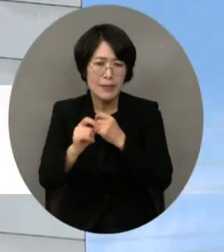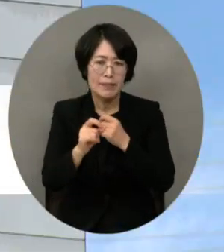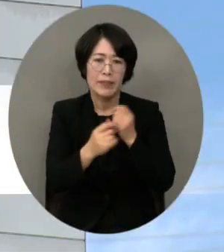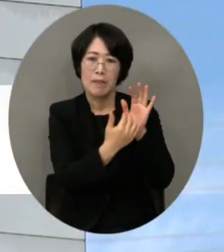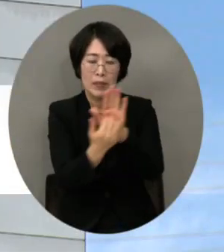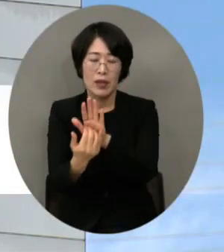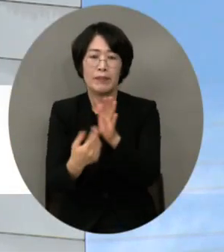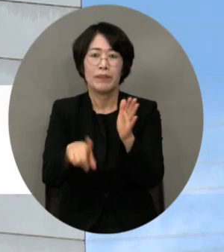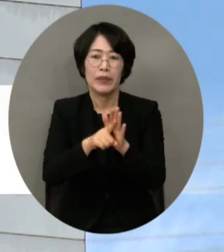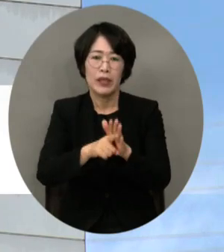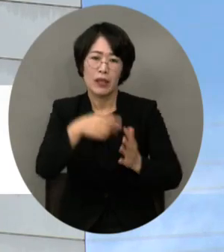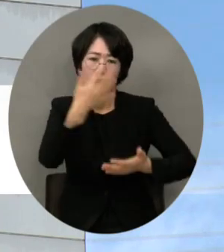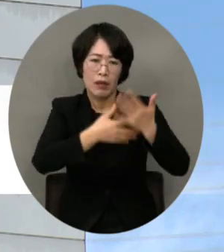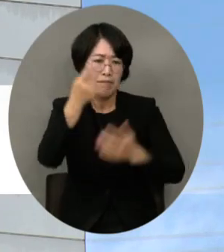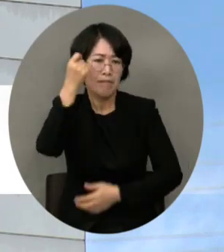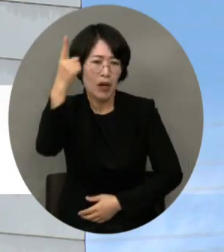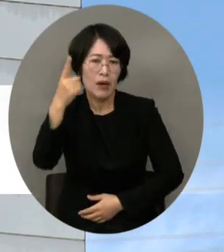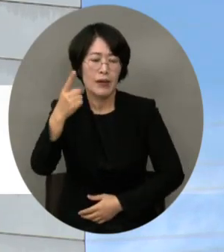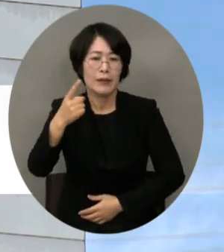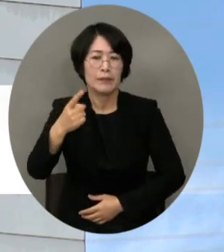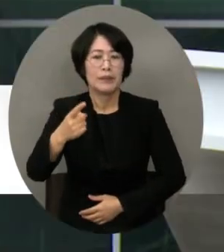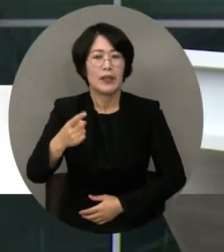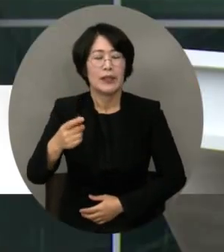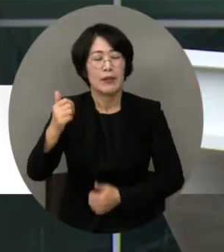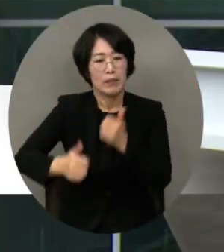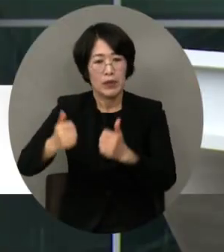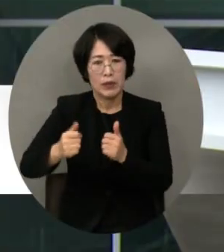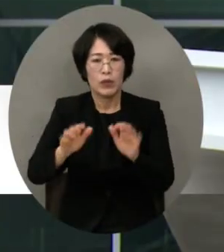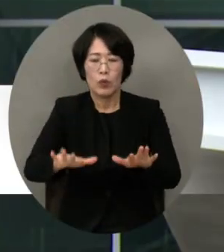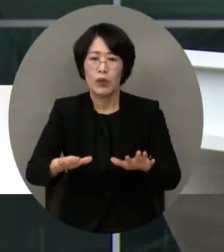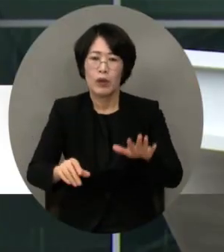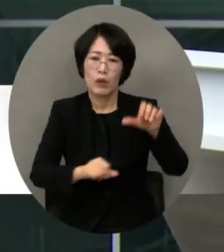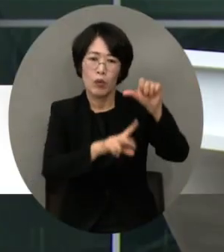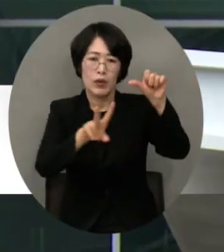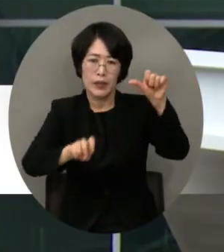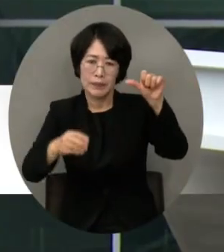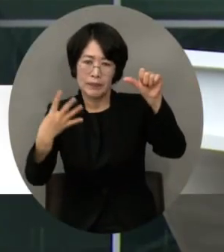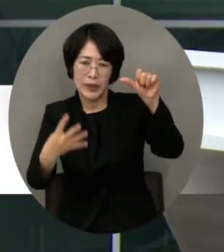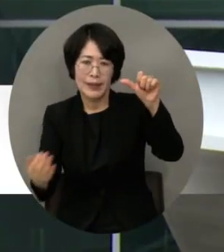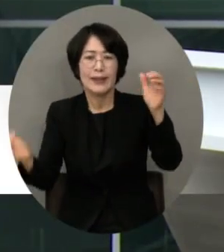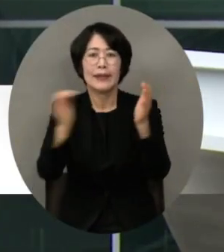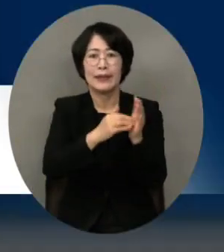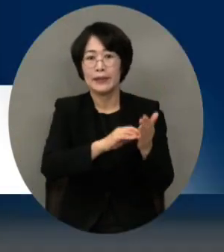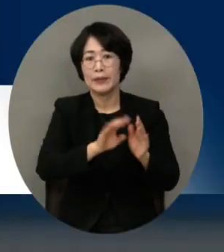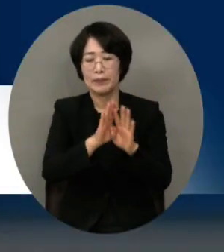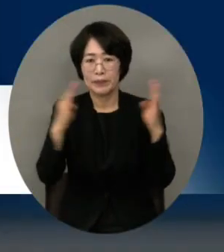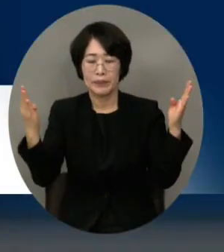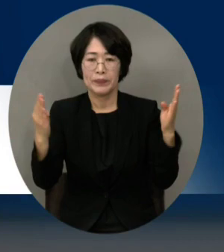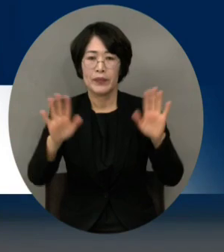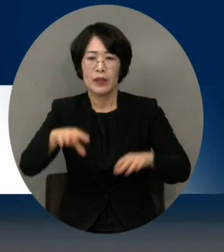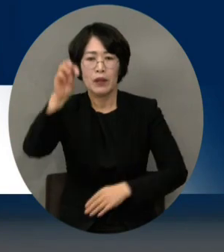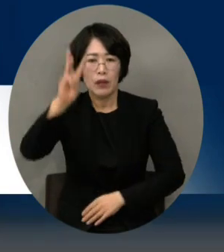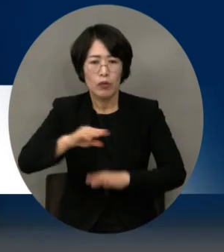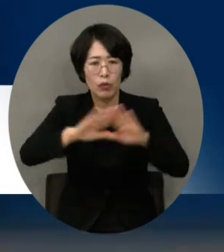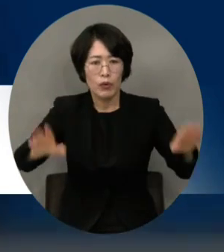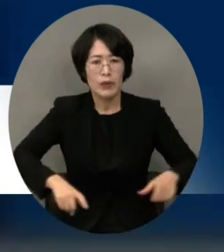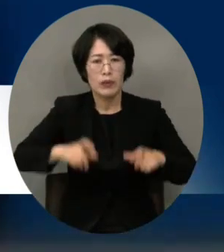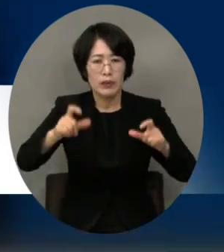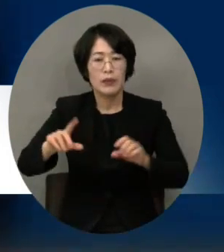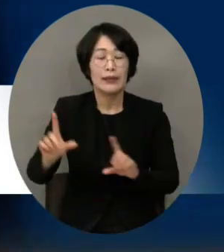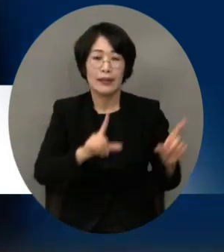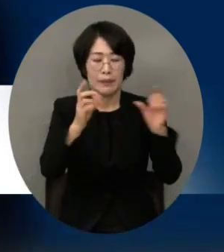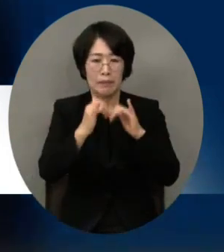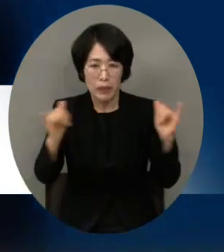예방을 위한 쇼품 콘텐츠 아이디어 공모전을 이달 24일까지 개최합니다 광주와 전남 거주